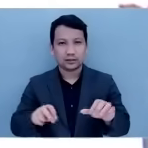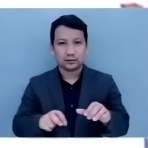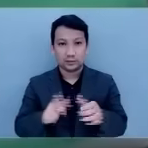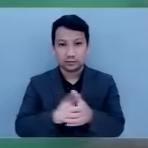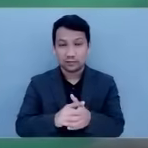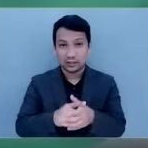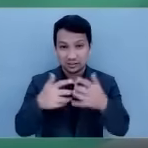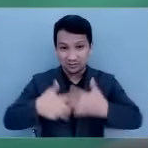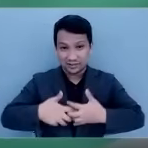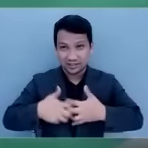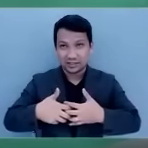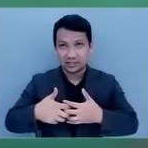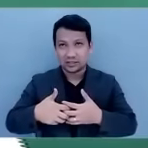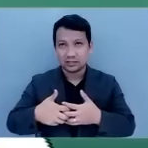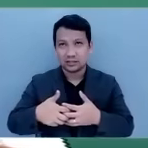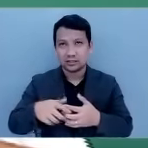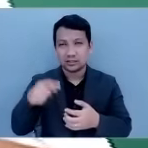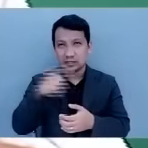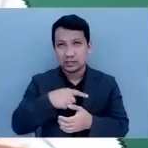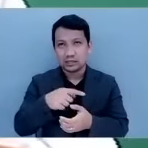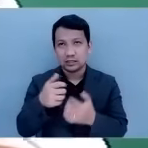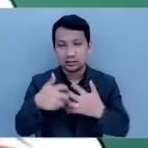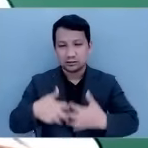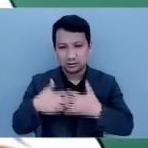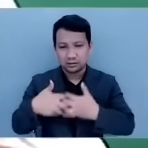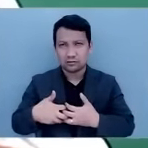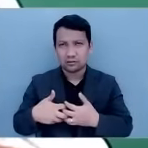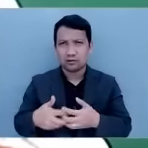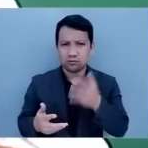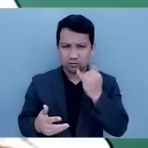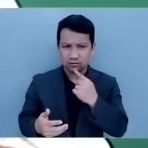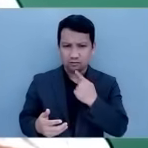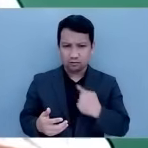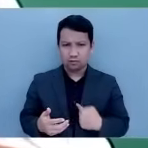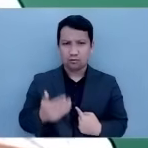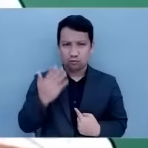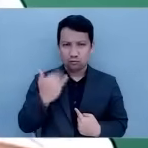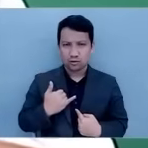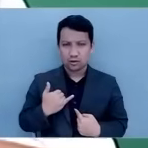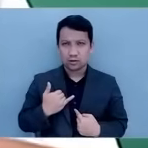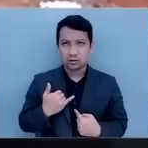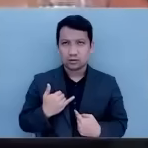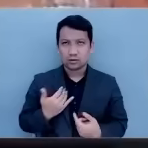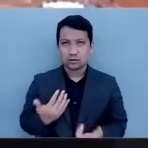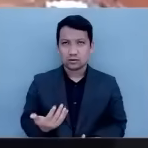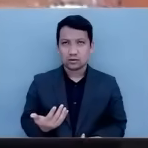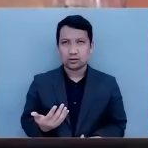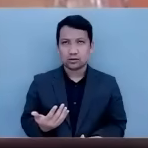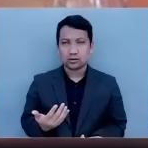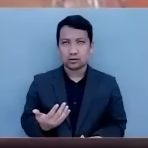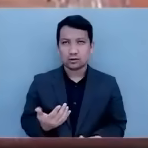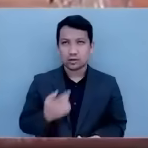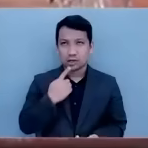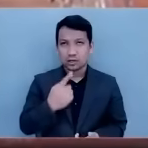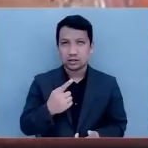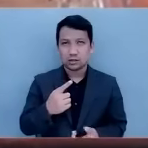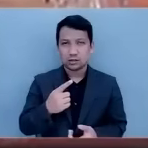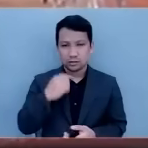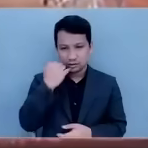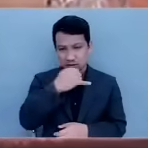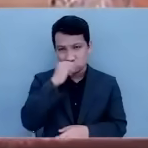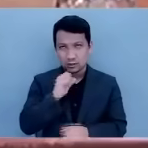detector test. Pero humirit pa ang babaeng amo na bakit sila lang daw ang magpapalie detector test. Kaya si Senador Jinggoy